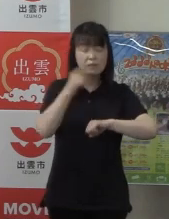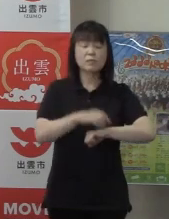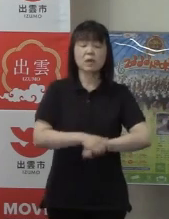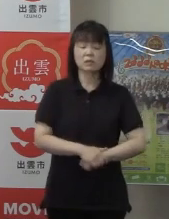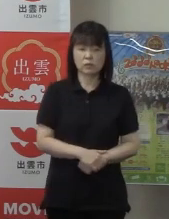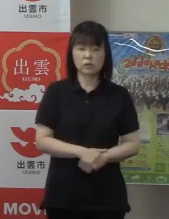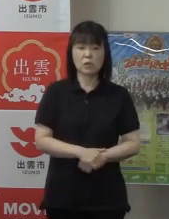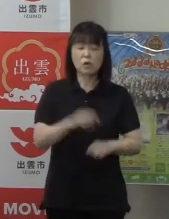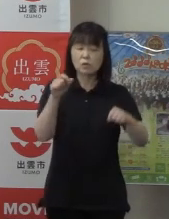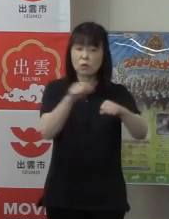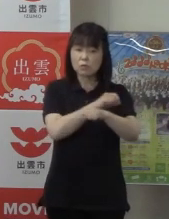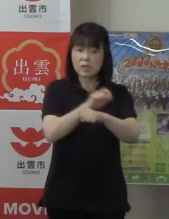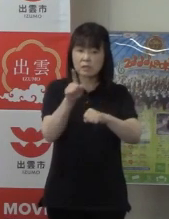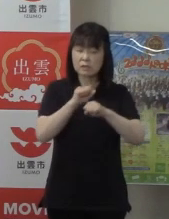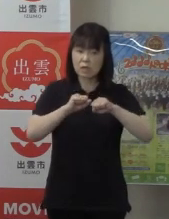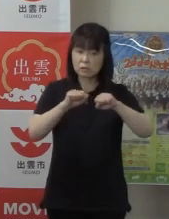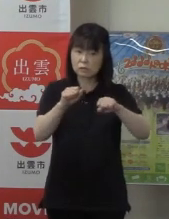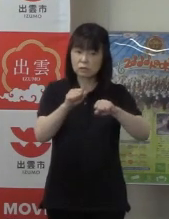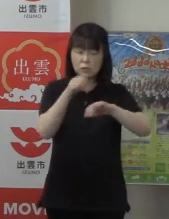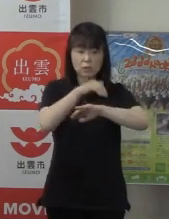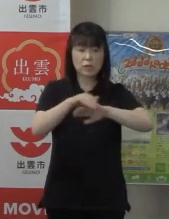するというなことではございません。